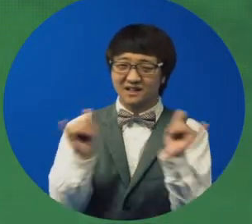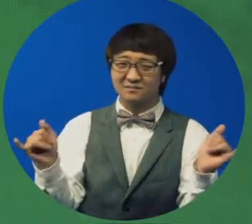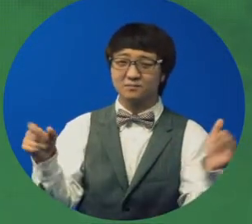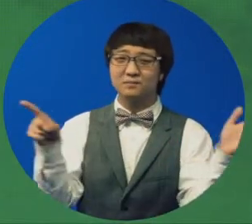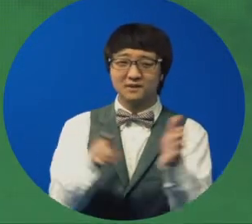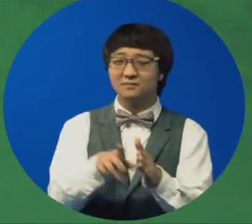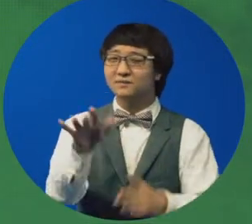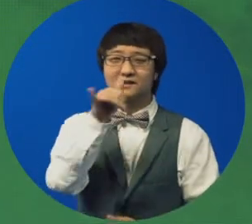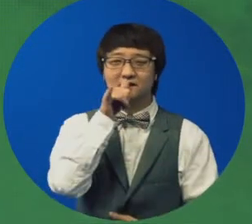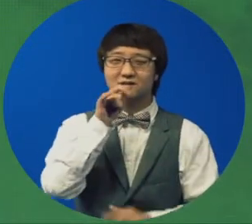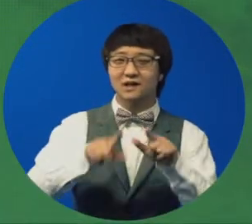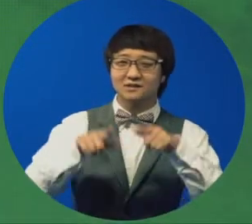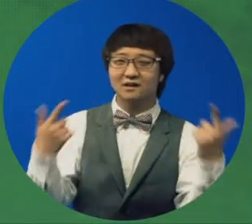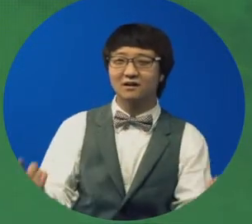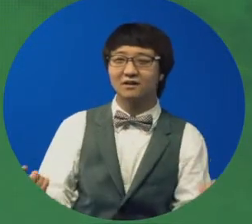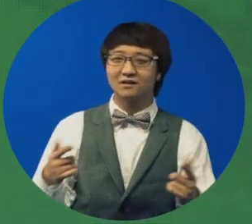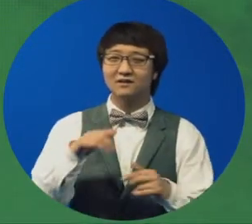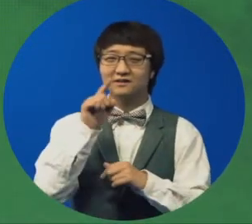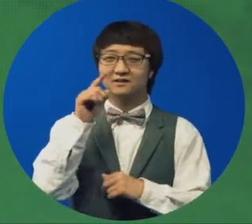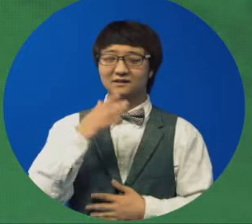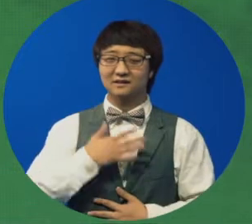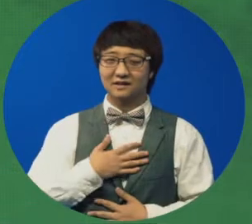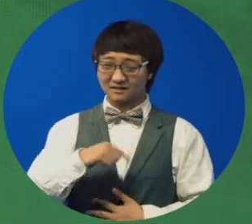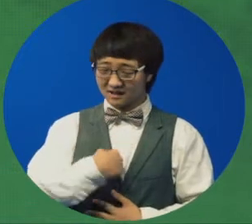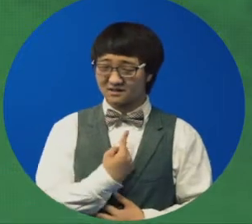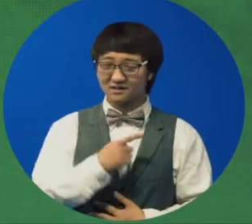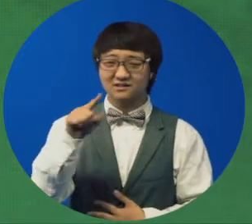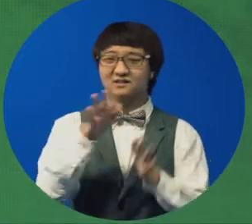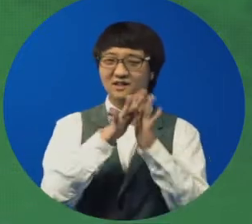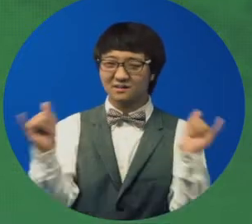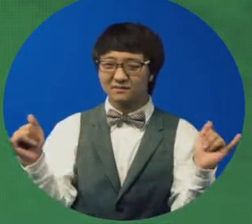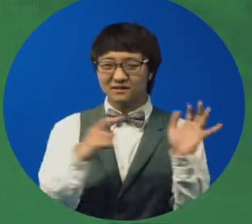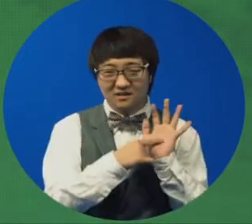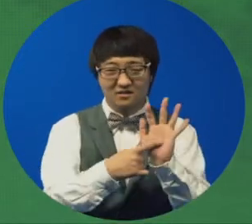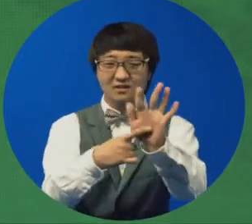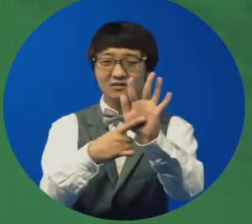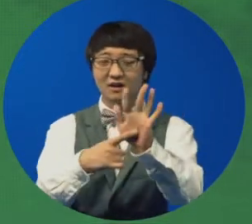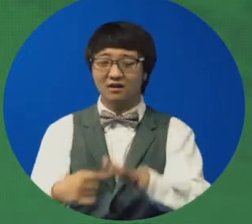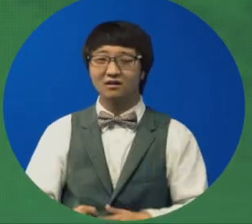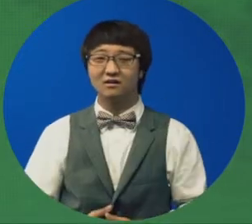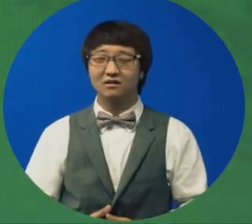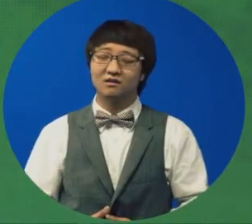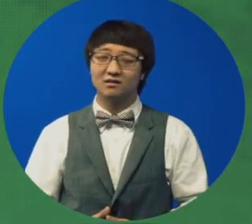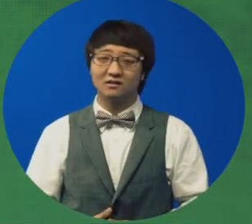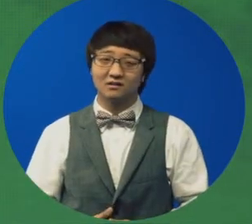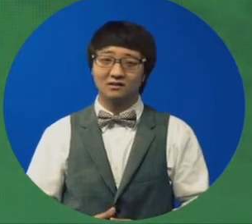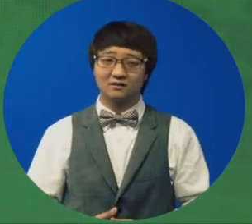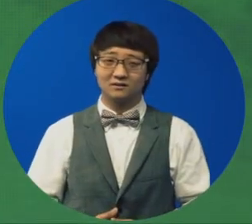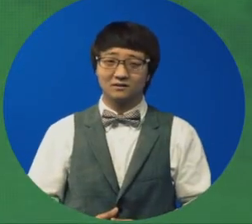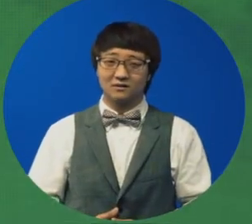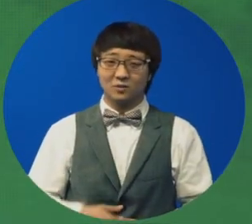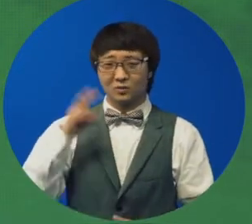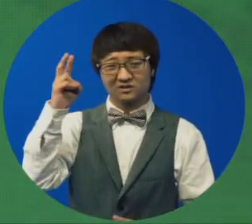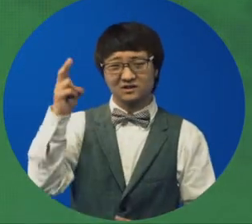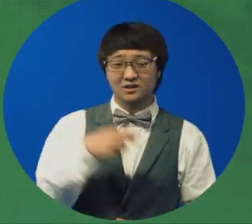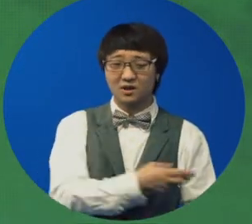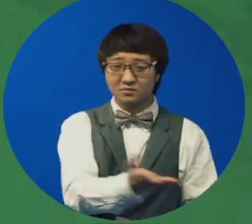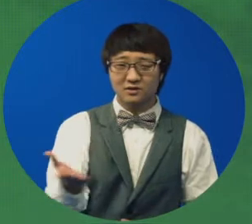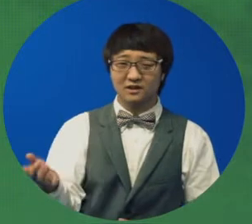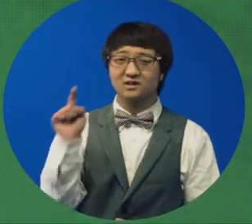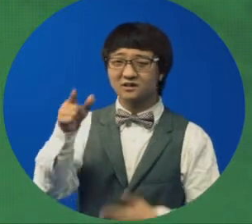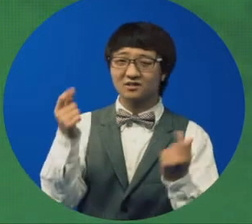자신이 드러났을 뿐입니다. 착각하지 마십시오. 믿음으로 사십시오. 혹시 여러분들이 그렇게